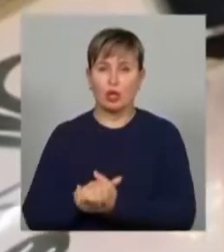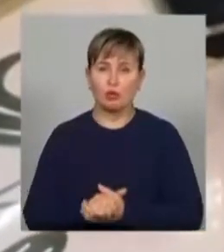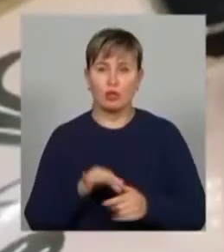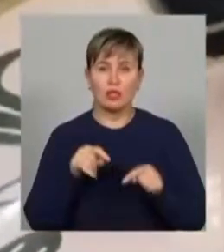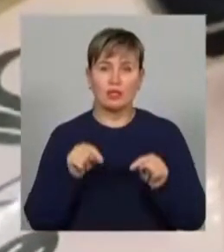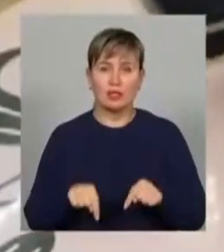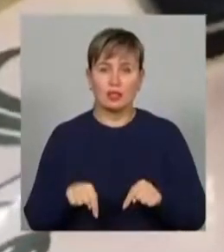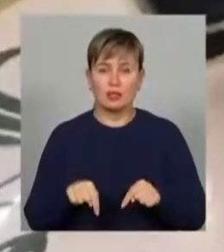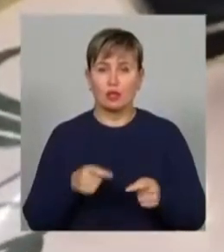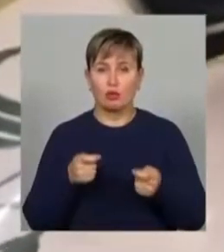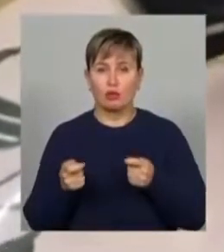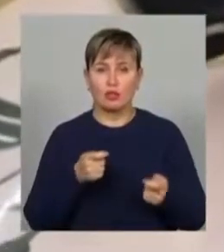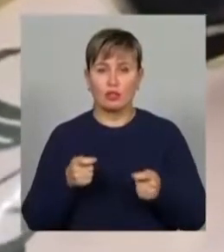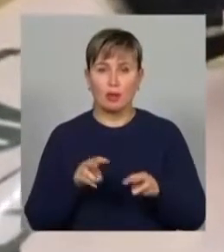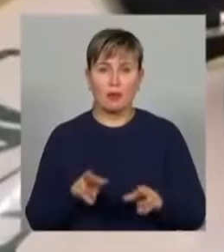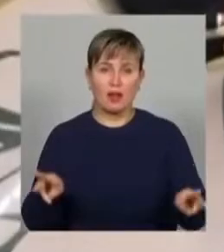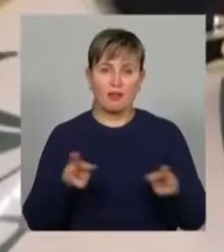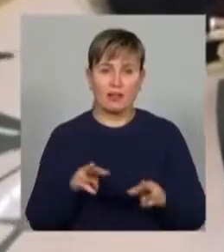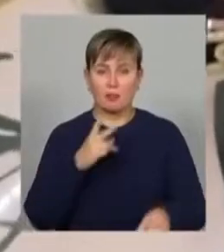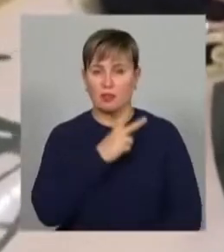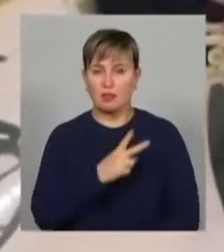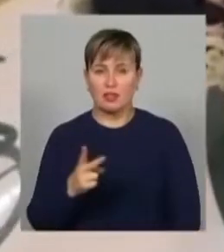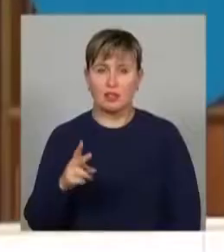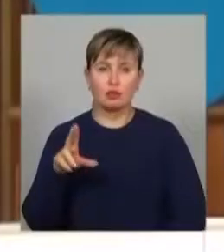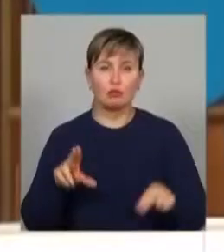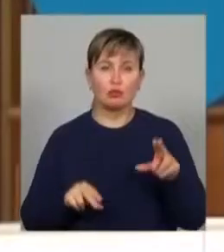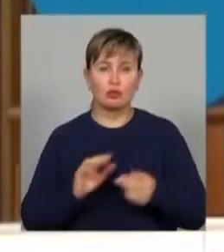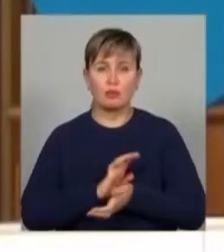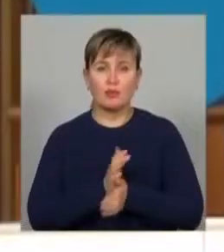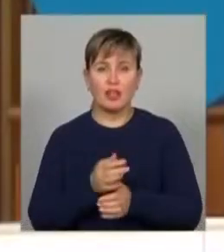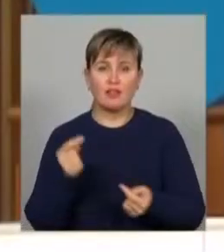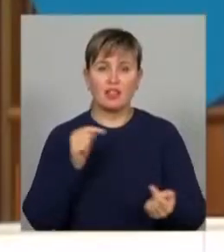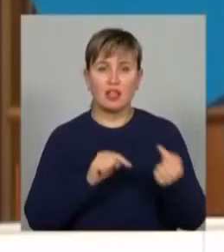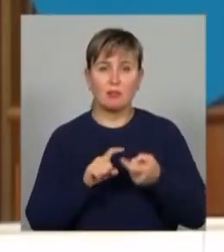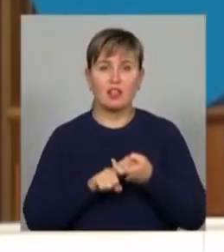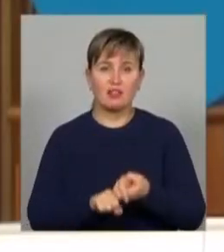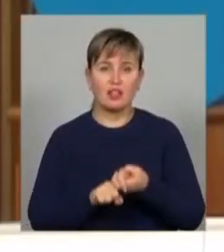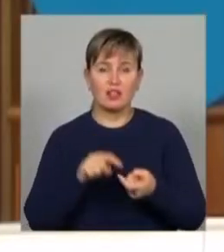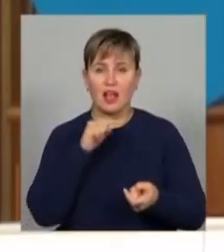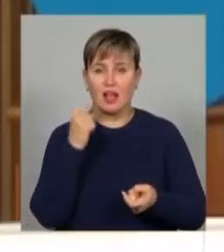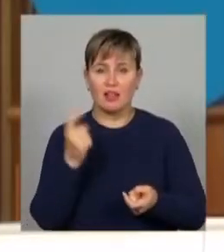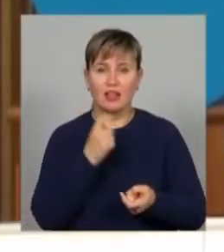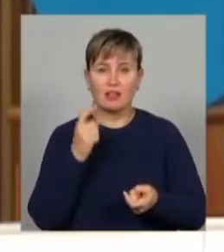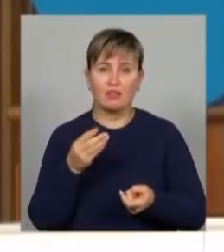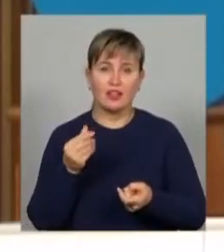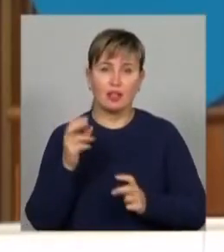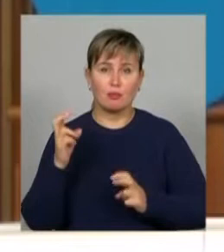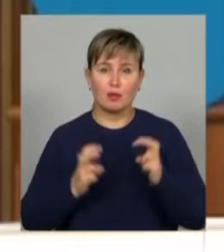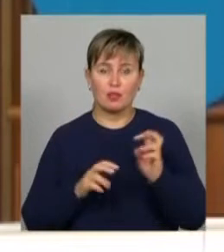здесь роль руководителей правительств трудно переоценить. С учетом тесной взаимосвязи экономических, финансовых и промышленных